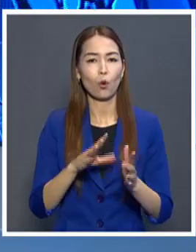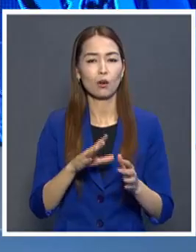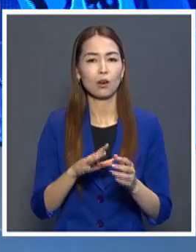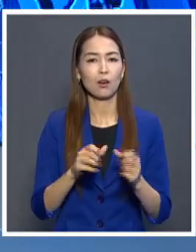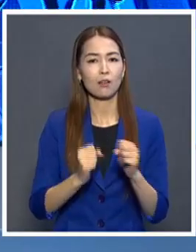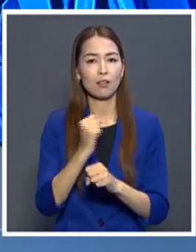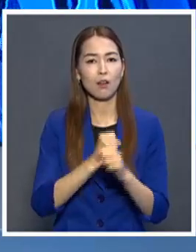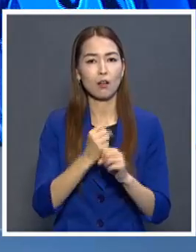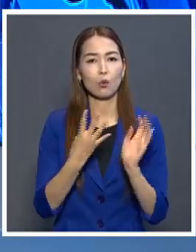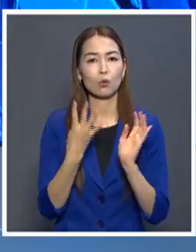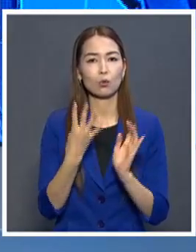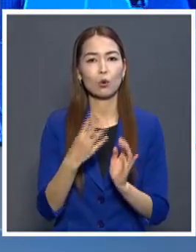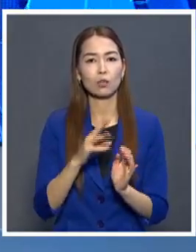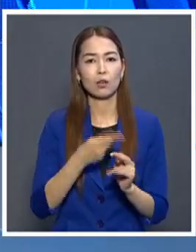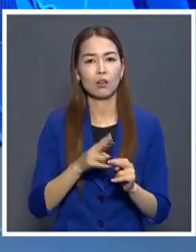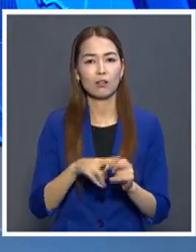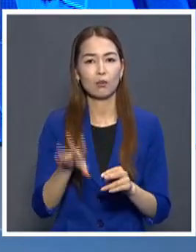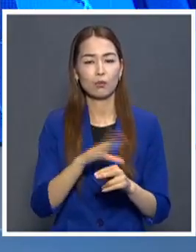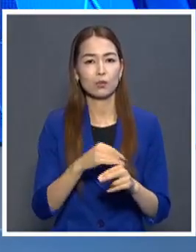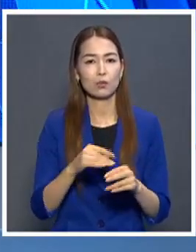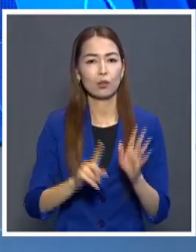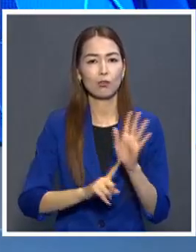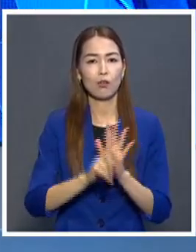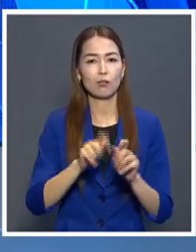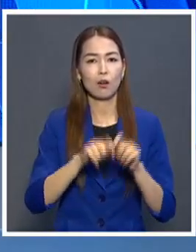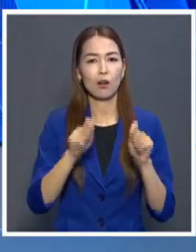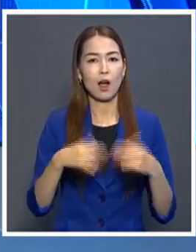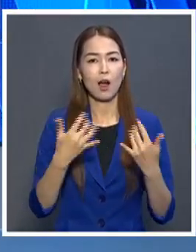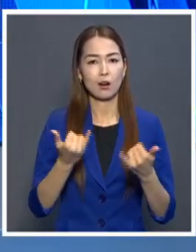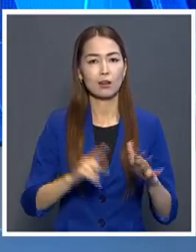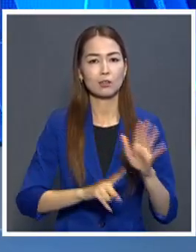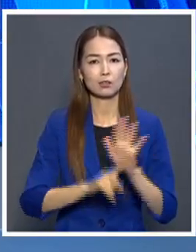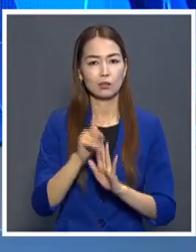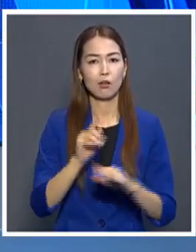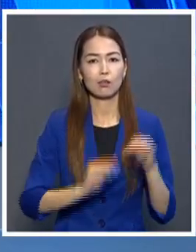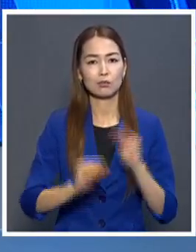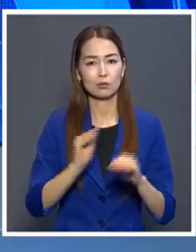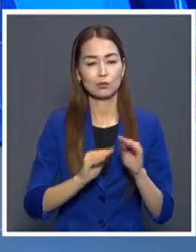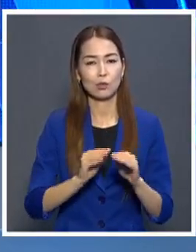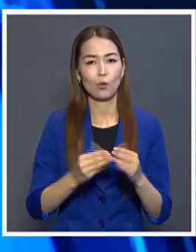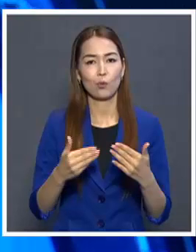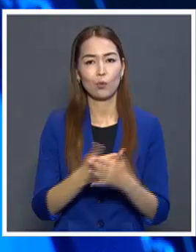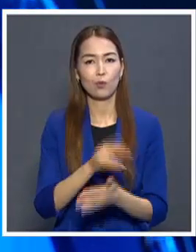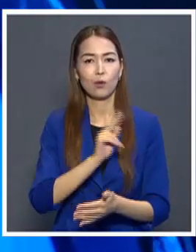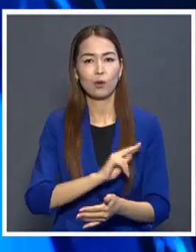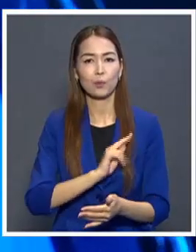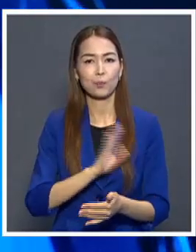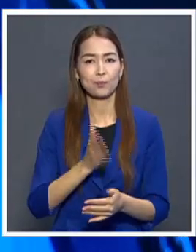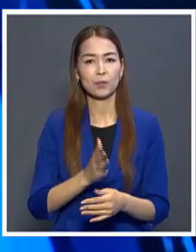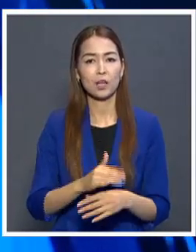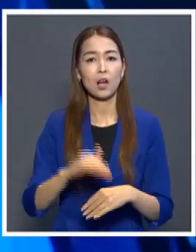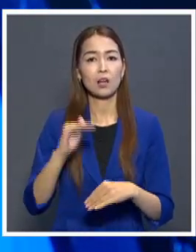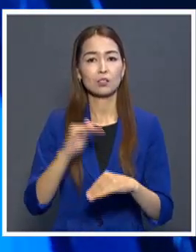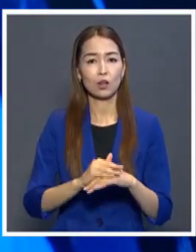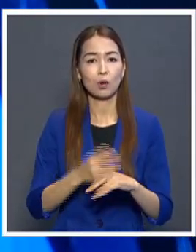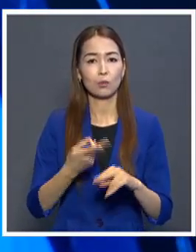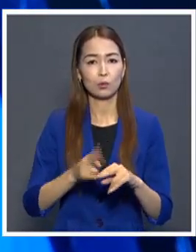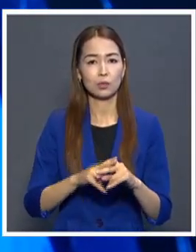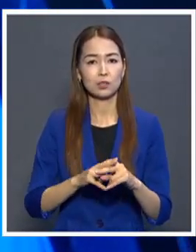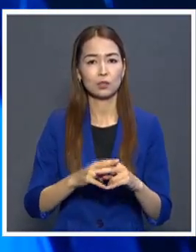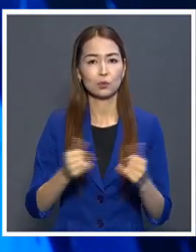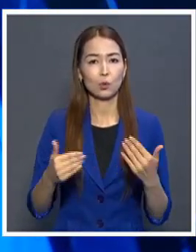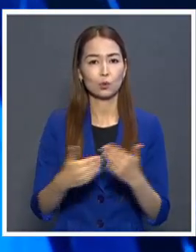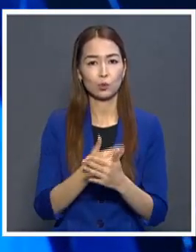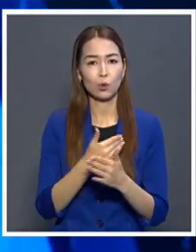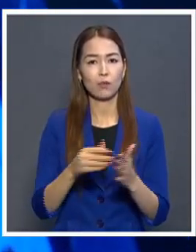екеуі жаңартылды. Олар бір ай бойына сынақтан өткізіліп, қазір қалыпты режимде жұмыс істеп тұр. Жалпы бұл жоба энергия тапшылығын